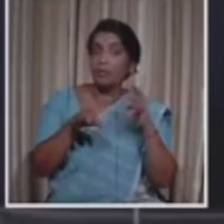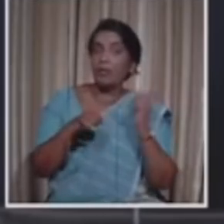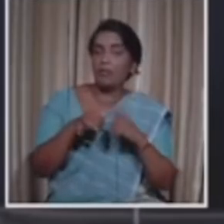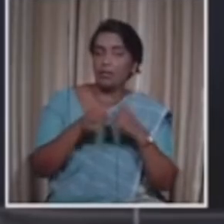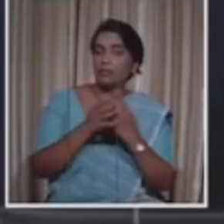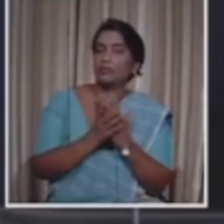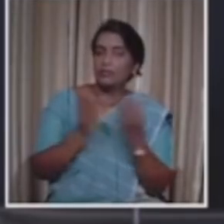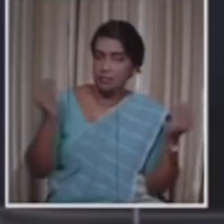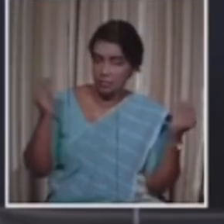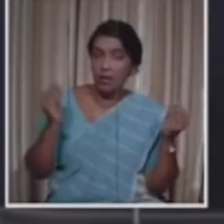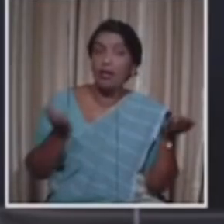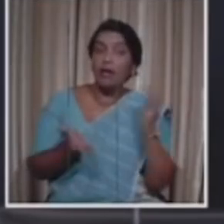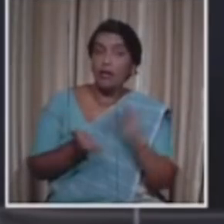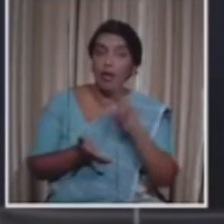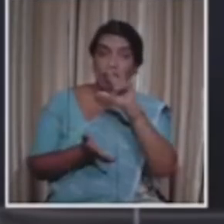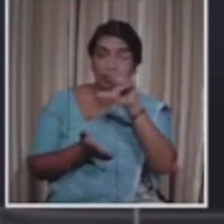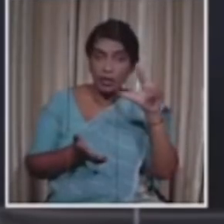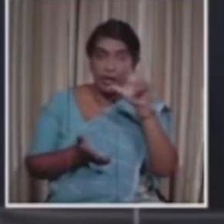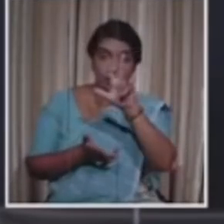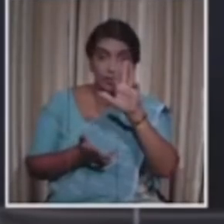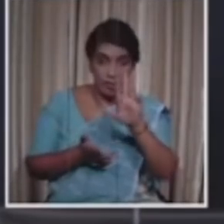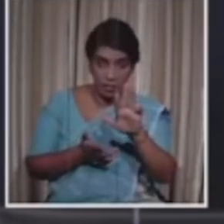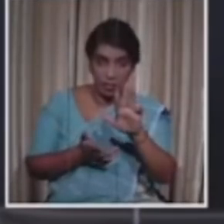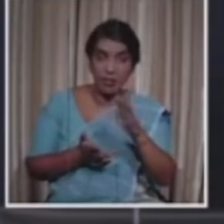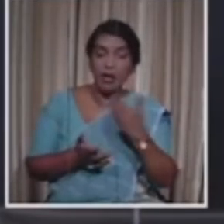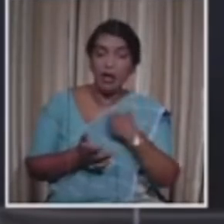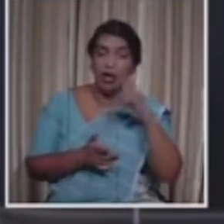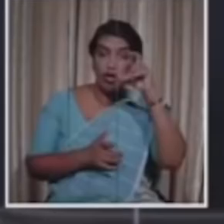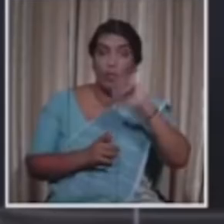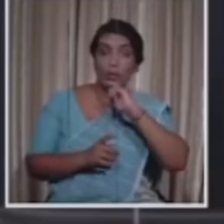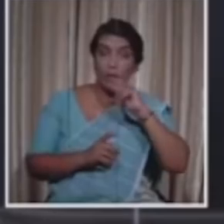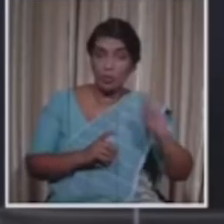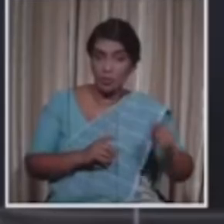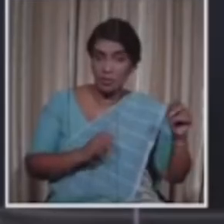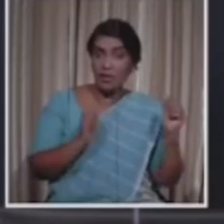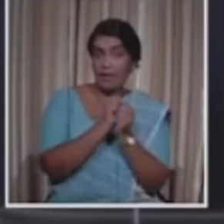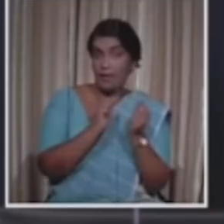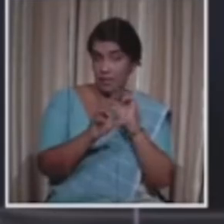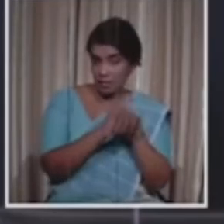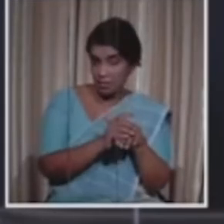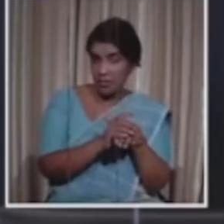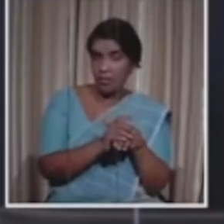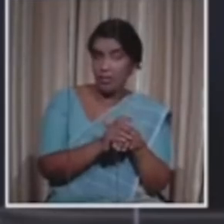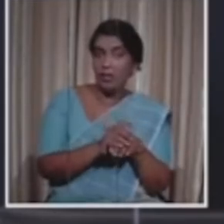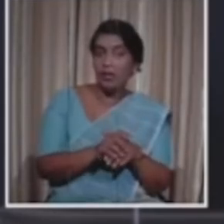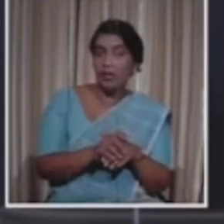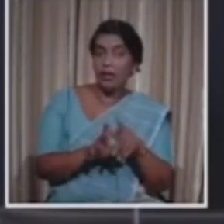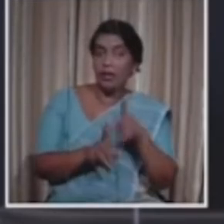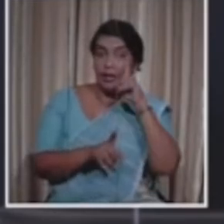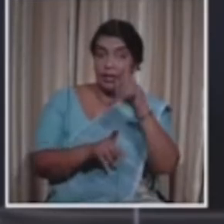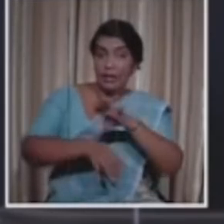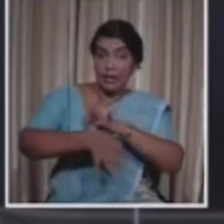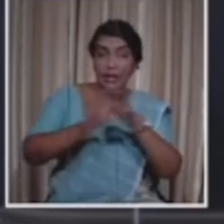වුණේ. නැවත 88 89 මම කොළඹ මහාධිකරණයේ වැඩ කරනවා. එක චේන් එකේ දාලා